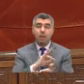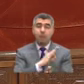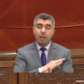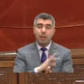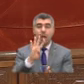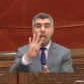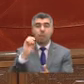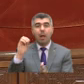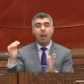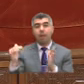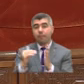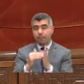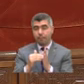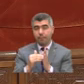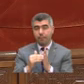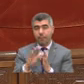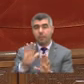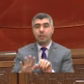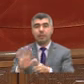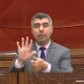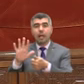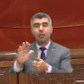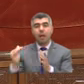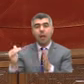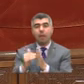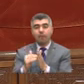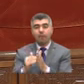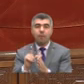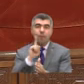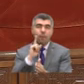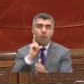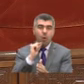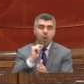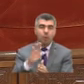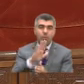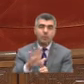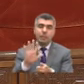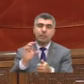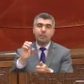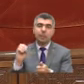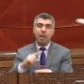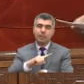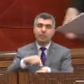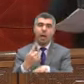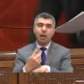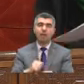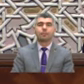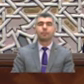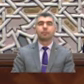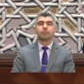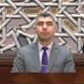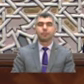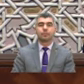4000 تعاونية وأزيد من 16600 مشارك ب 600 حصة تكوين. شكراً. شكراً سيدة